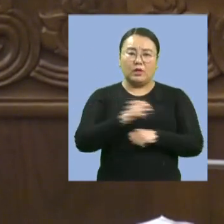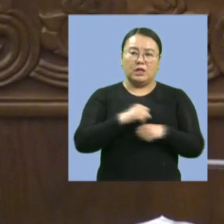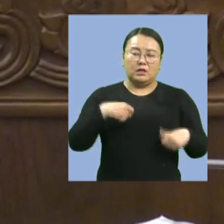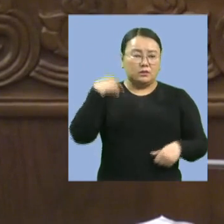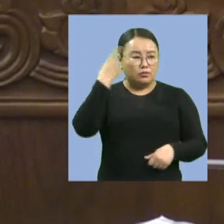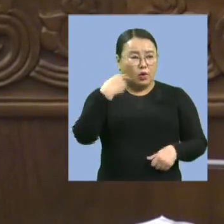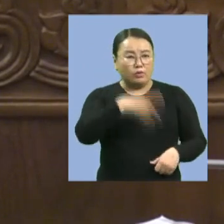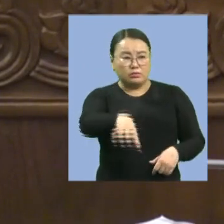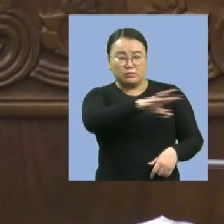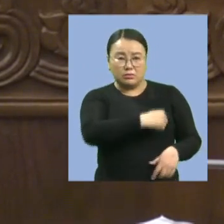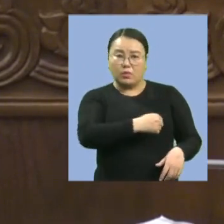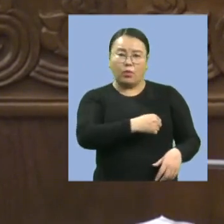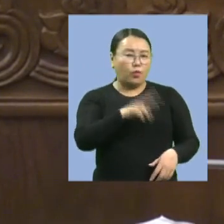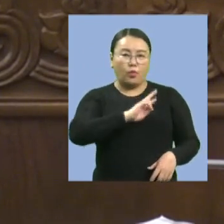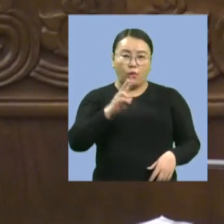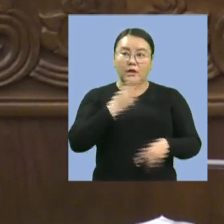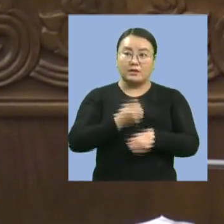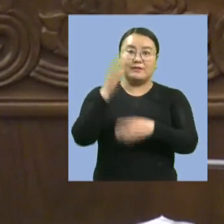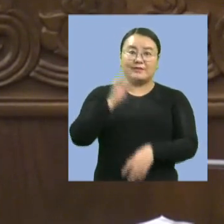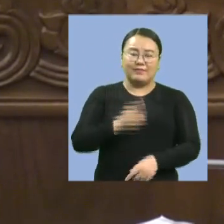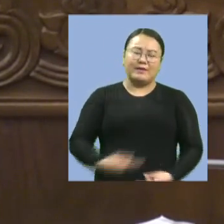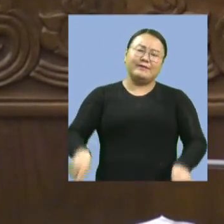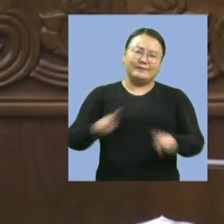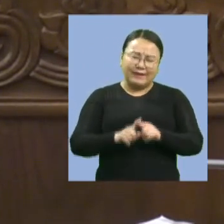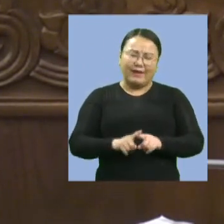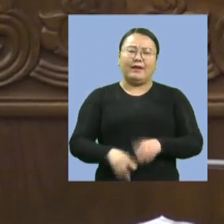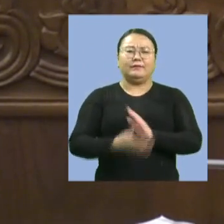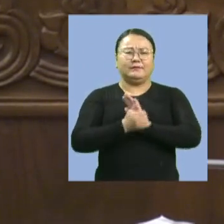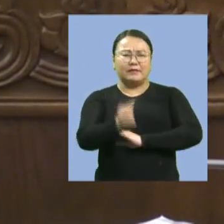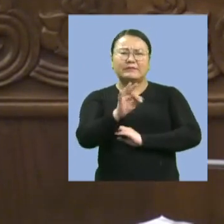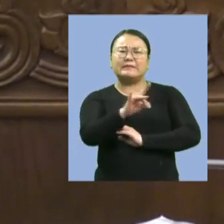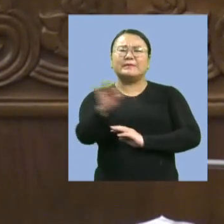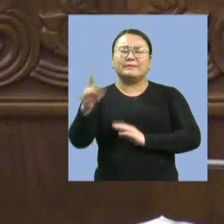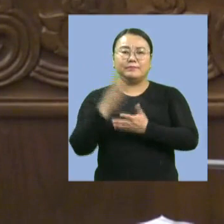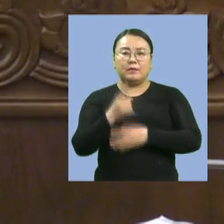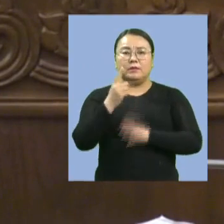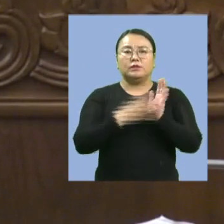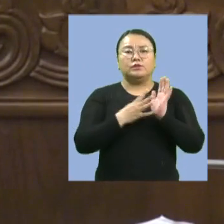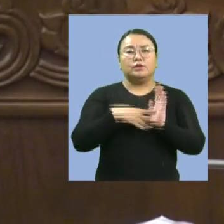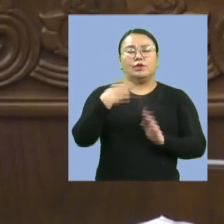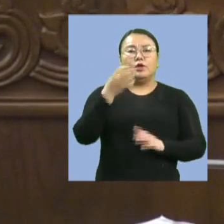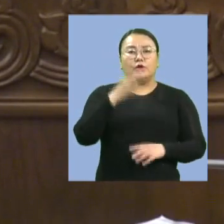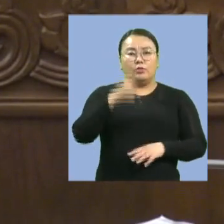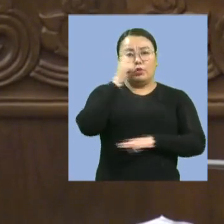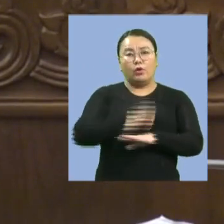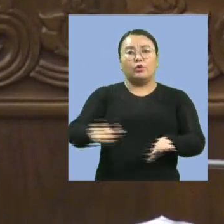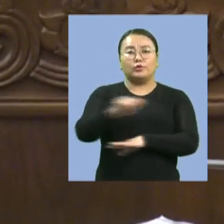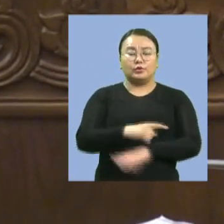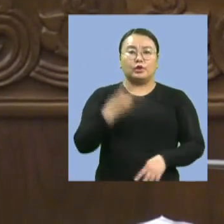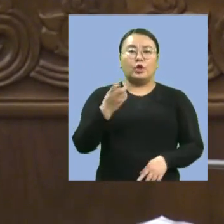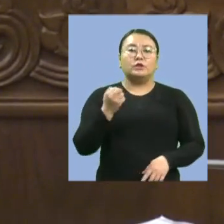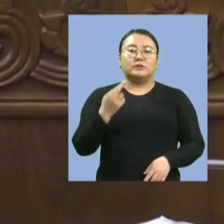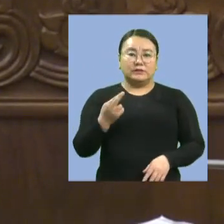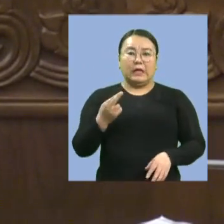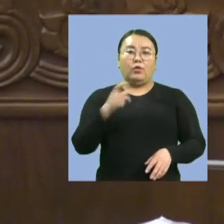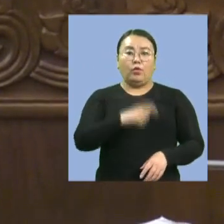гэдэг дээр ард иргэдийн санаа бодлын юм байгаа учраас дахиад ер нь яг бодит төлөөлөх чадварын хувьд ч гэсэн 1992 онд Монгол улс 2